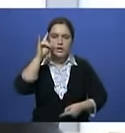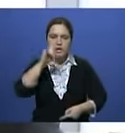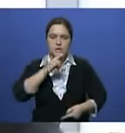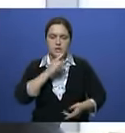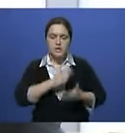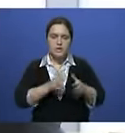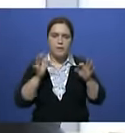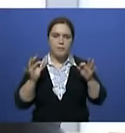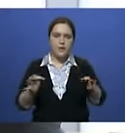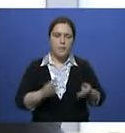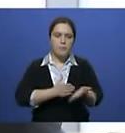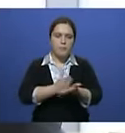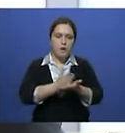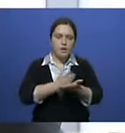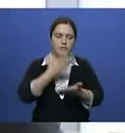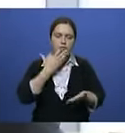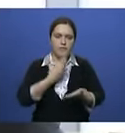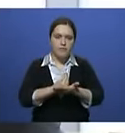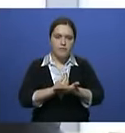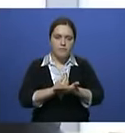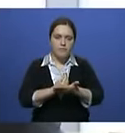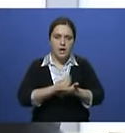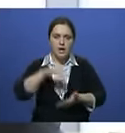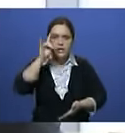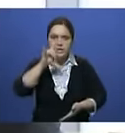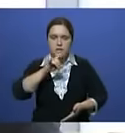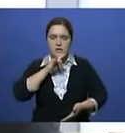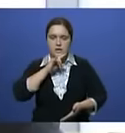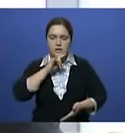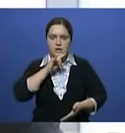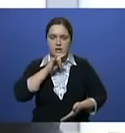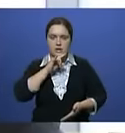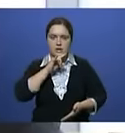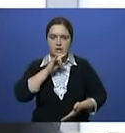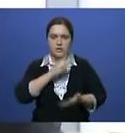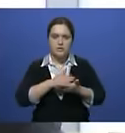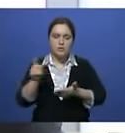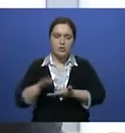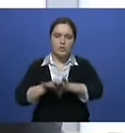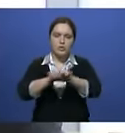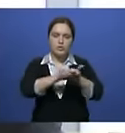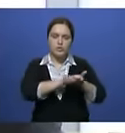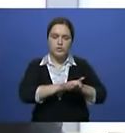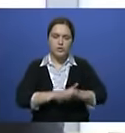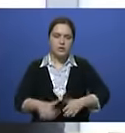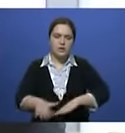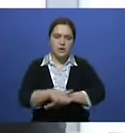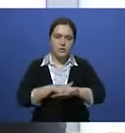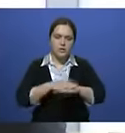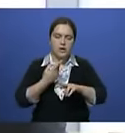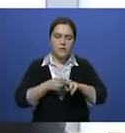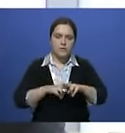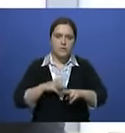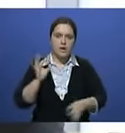политики внутренней национальной политики этот фактор стал фактором единения фактором стабильности